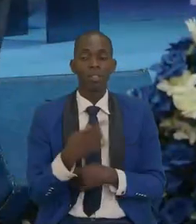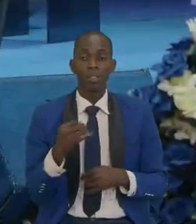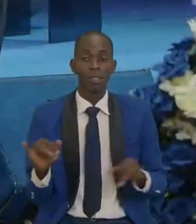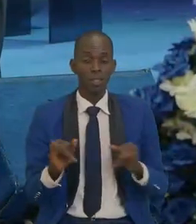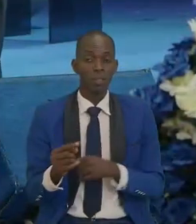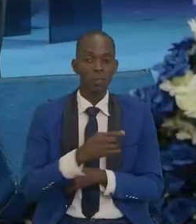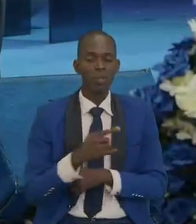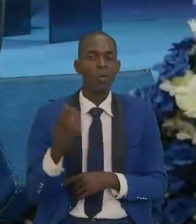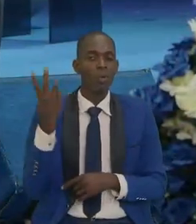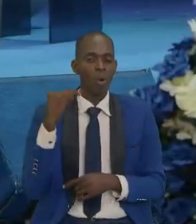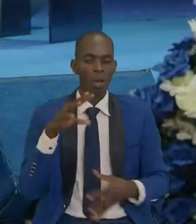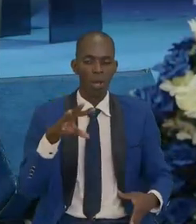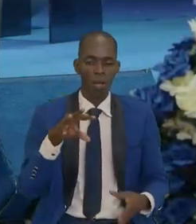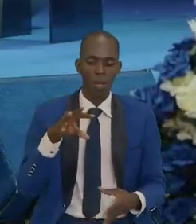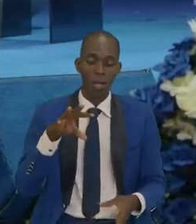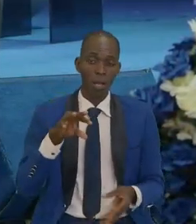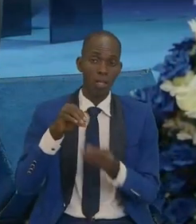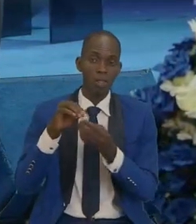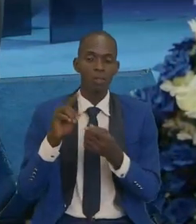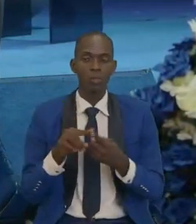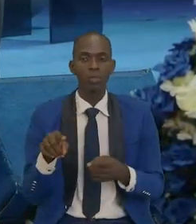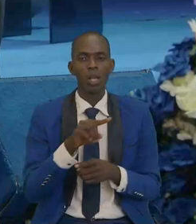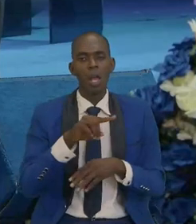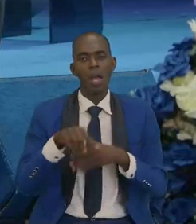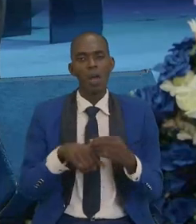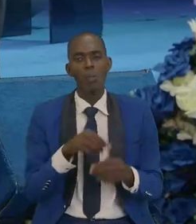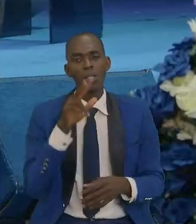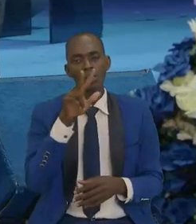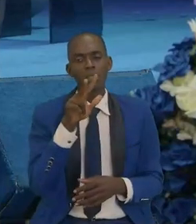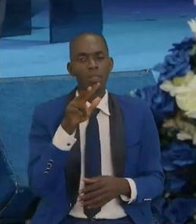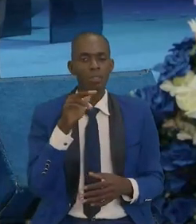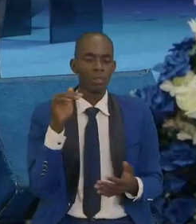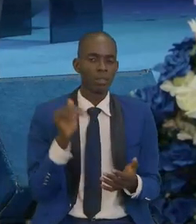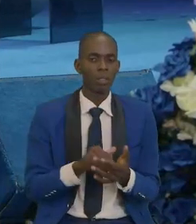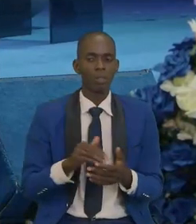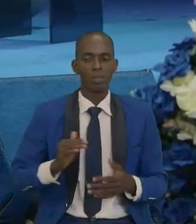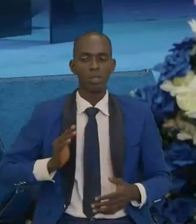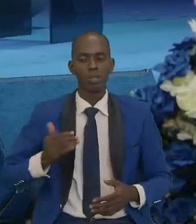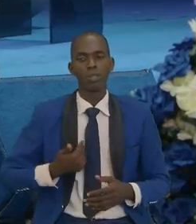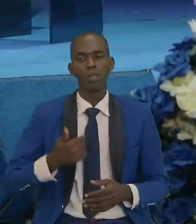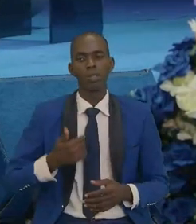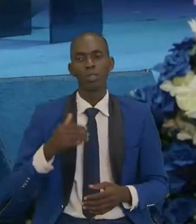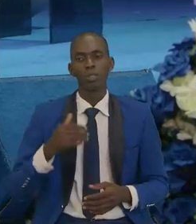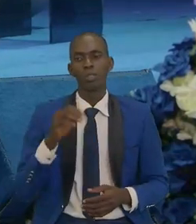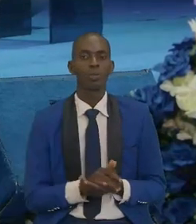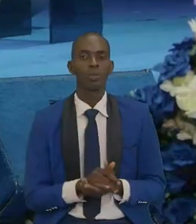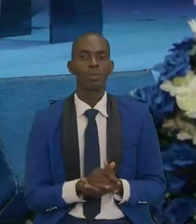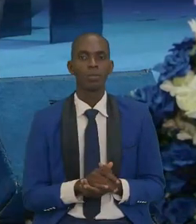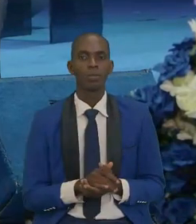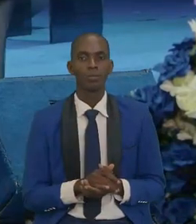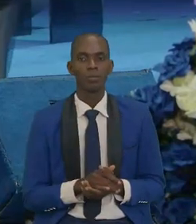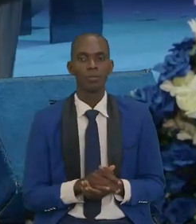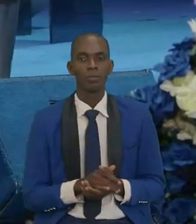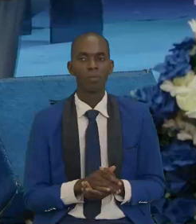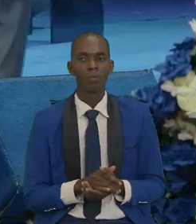Et en ce même jour, le nombre des disciples s'augmenta